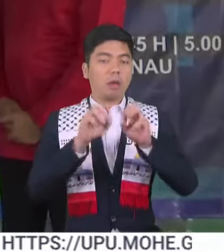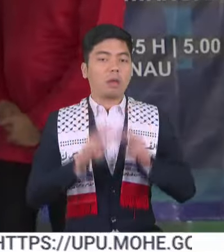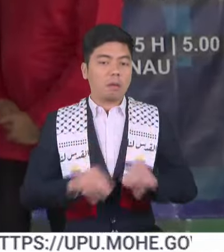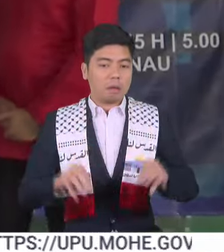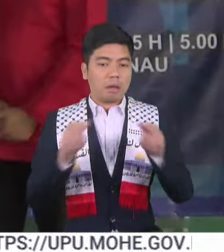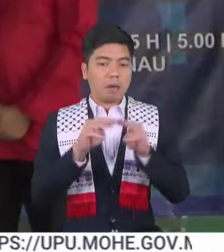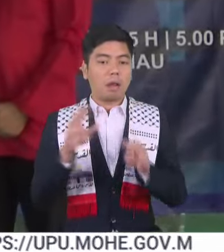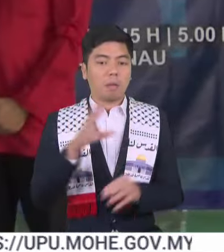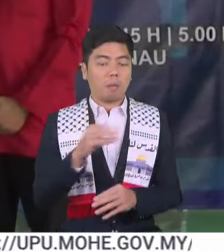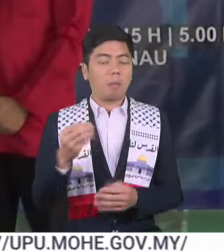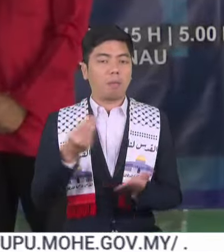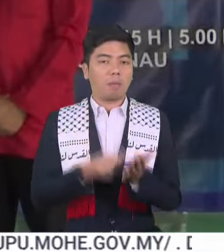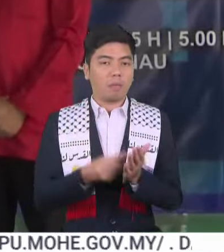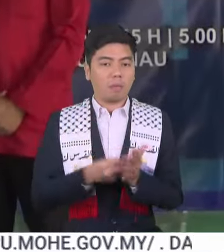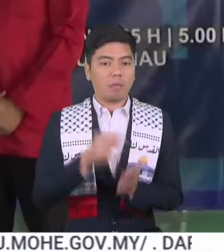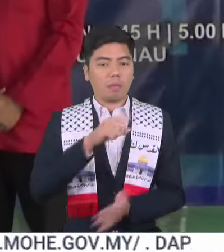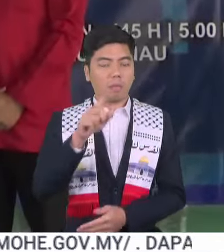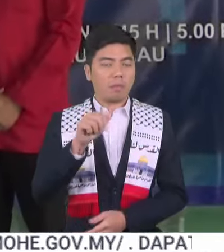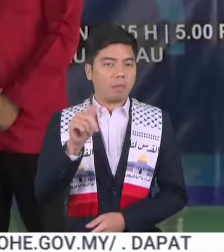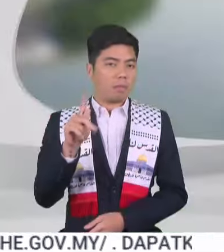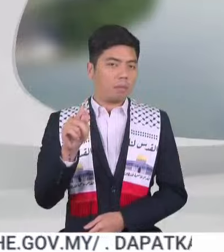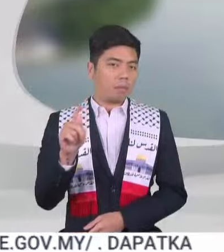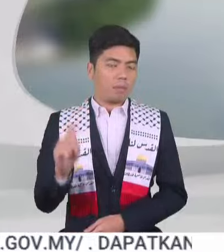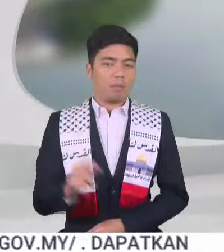sumbangan wakalah zakat SESB.